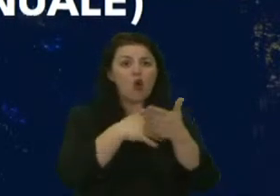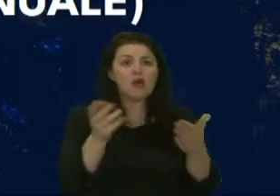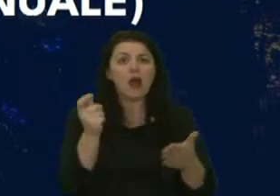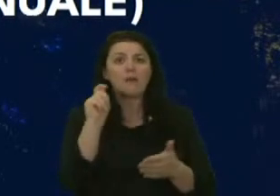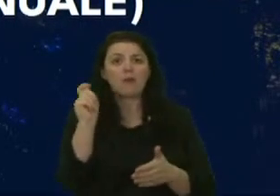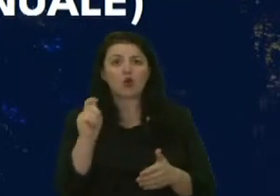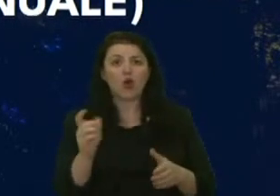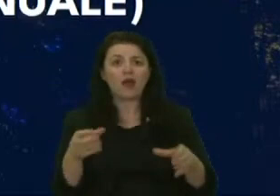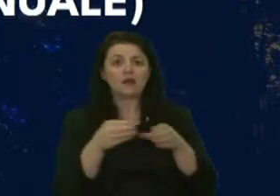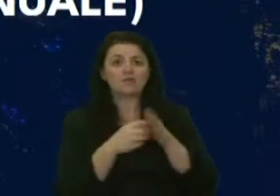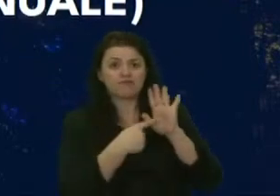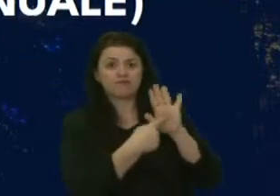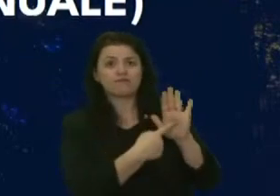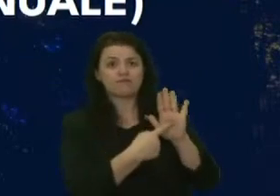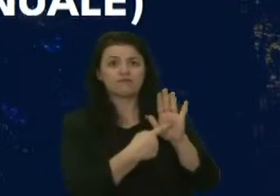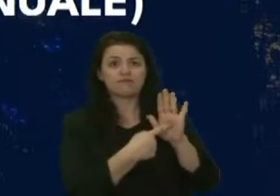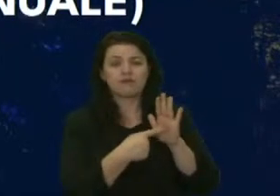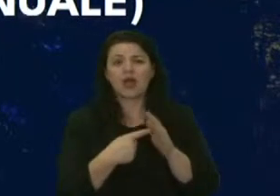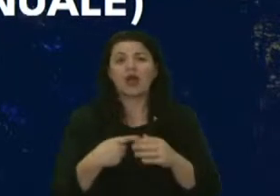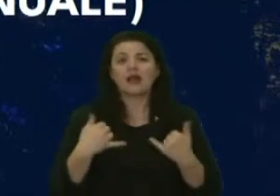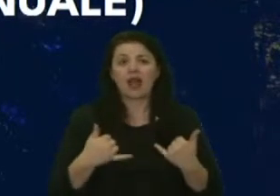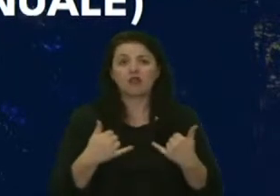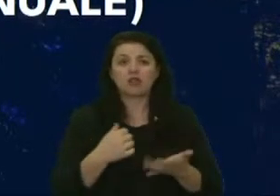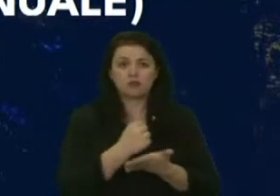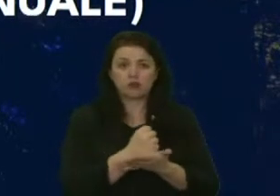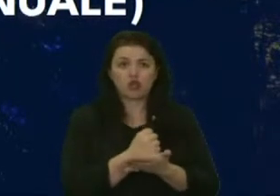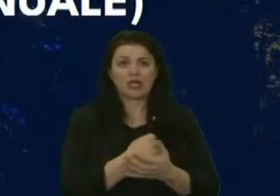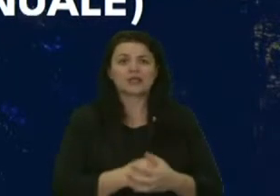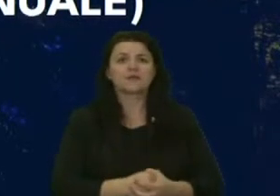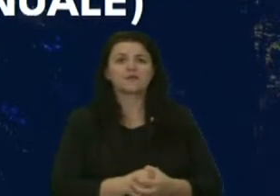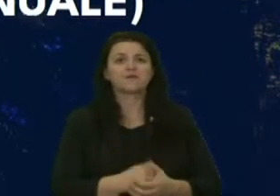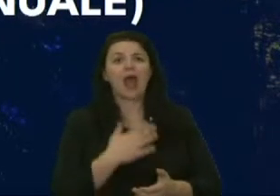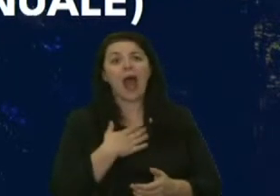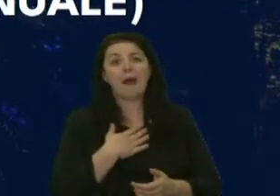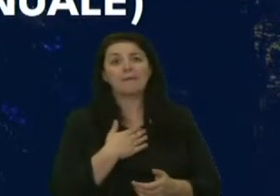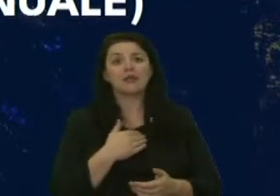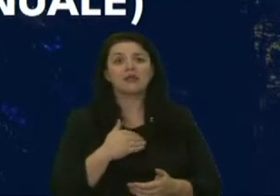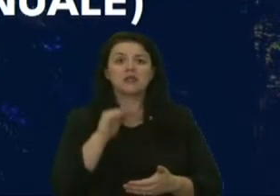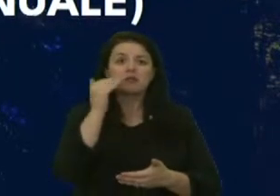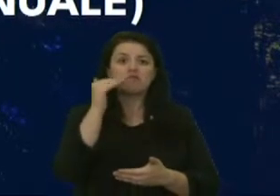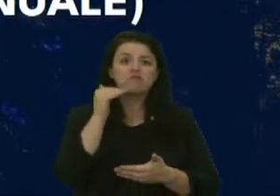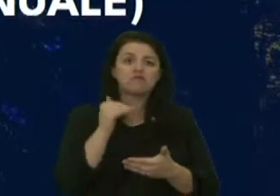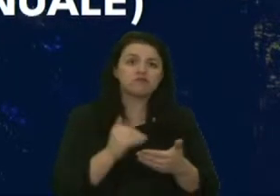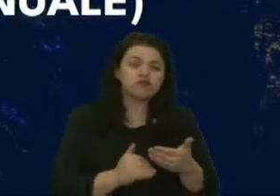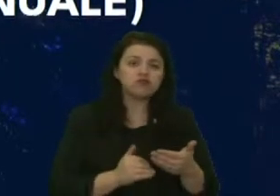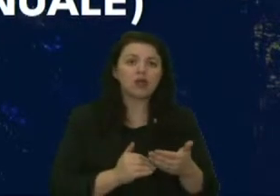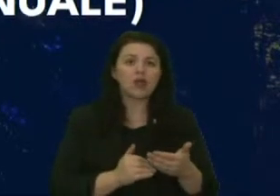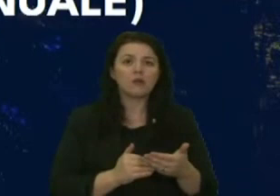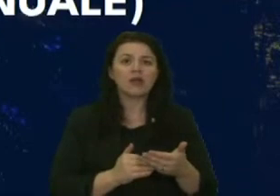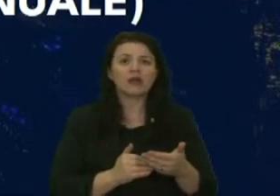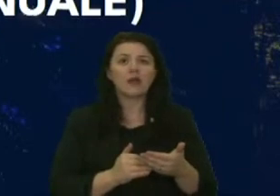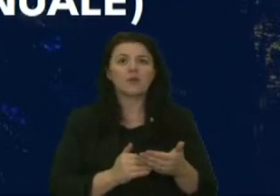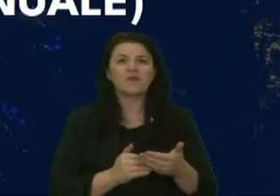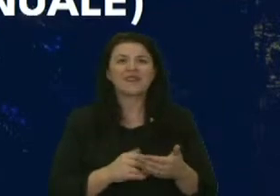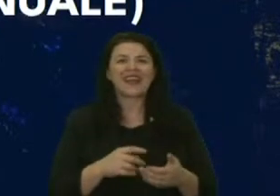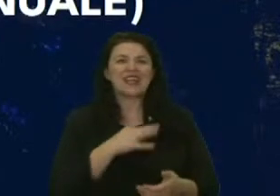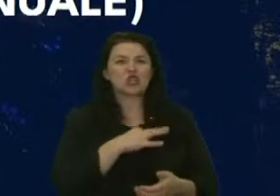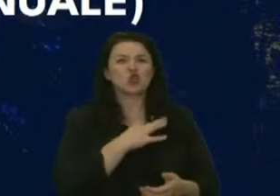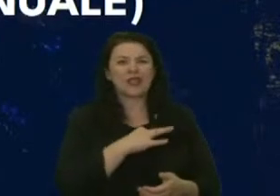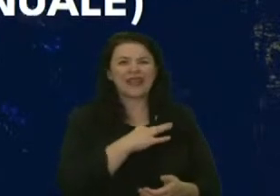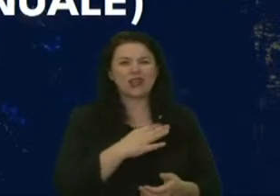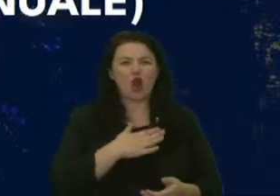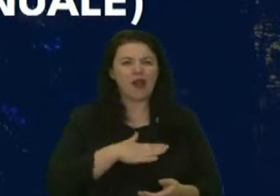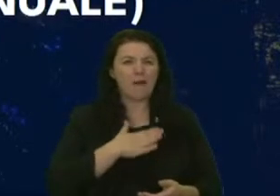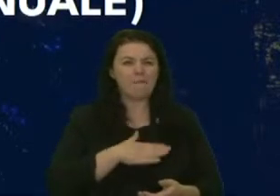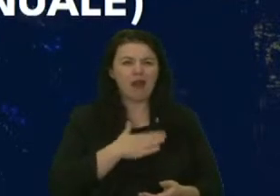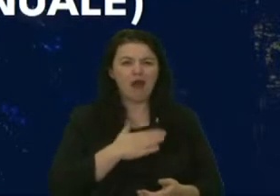sunt prinse în acest buget am încercat o clasificare a lor mai mult din ordin didactic studenților Probabil că o să le placă așa mai mult o